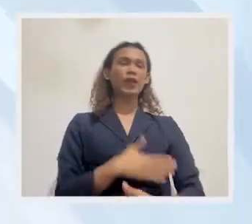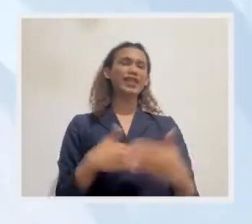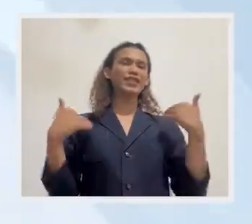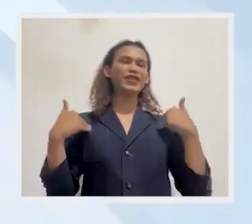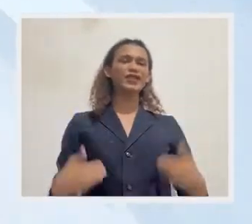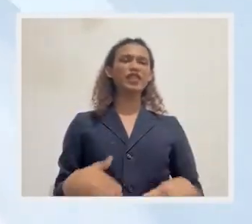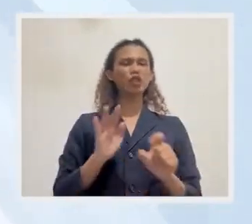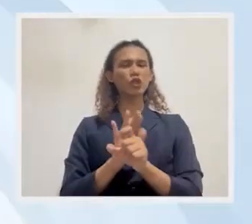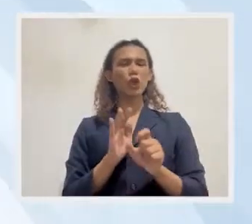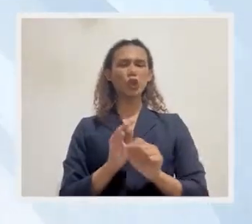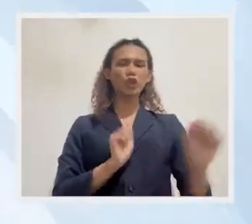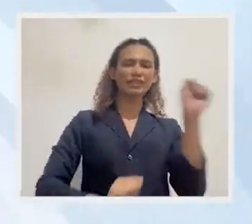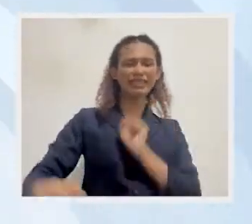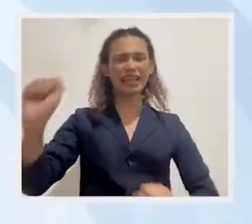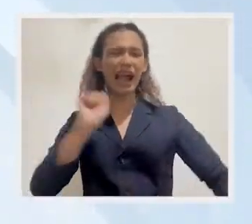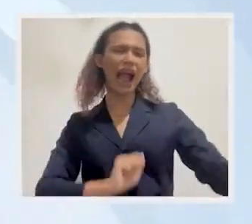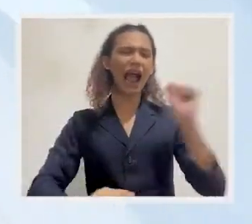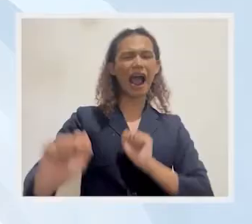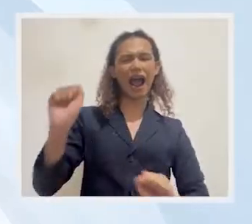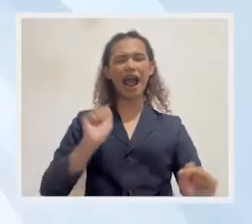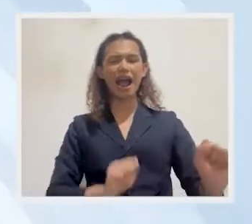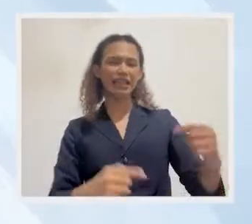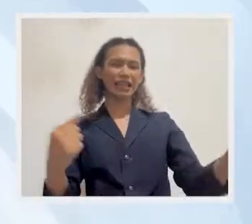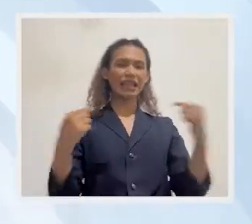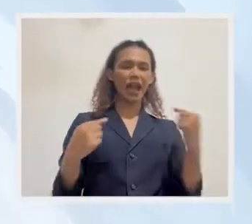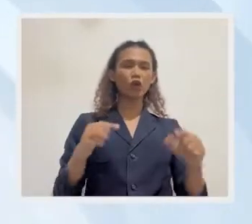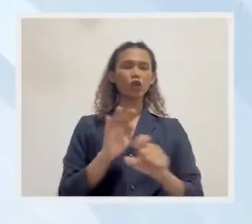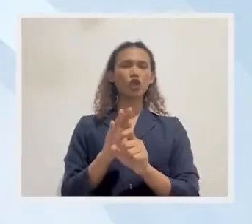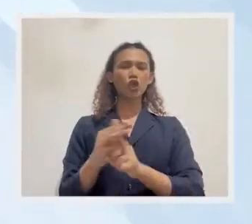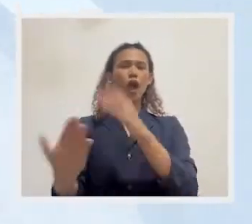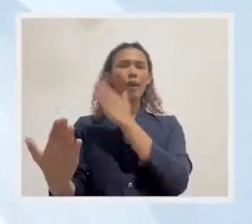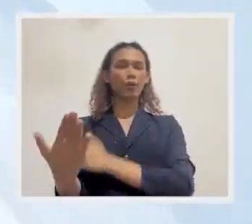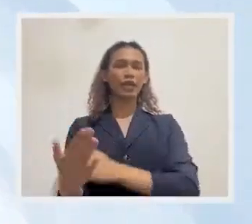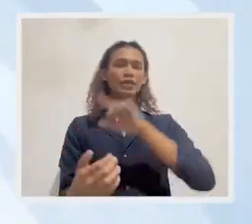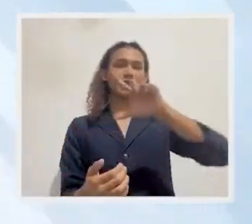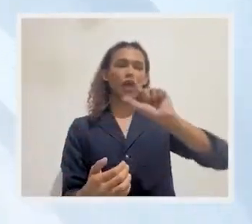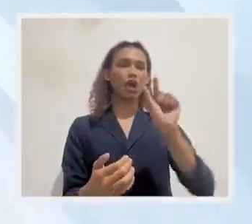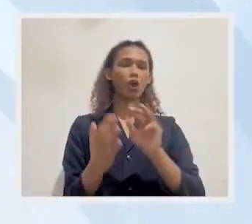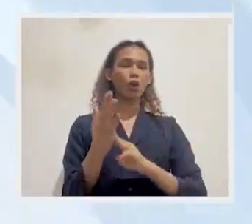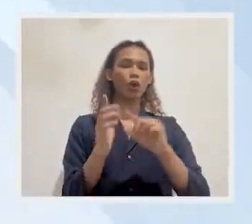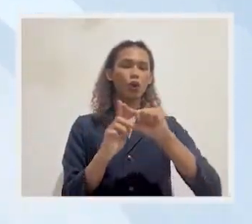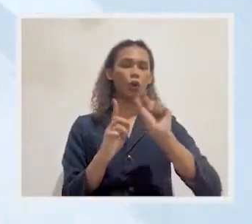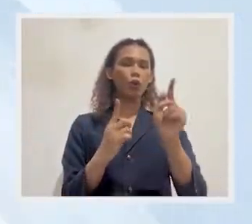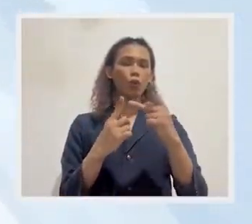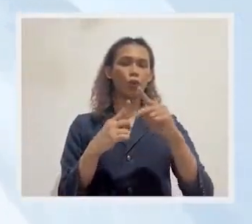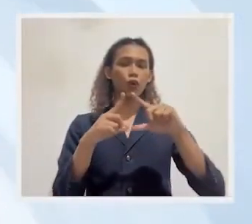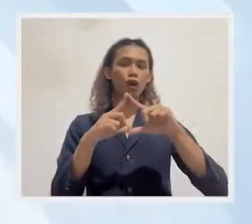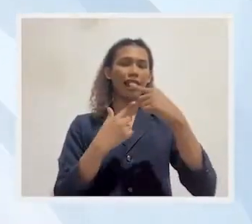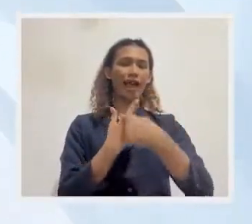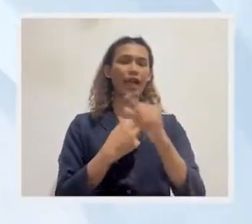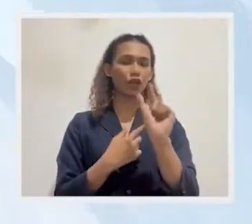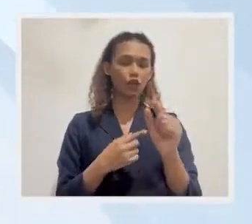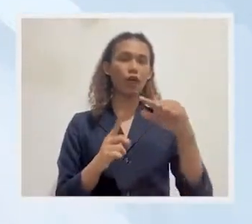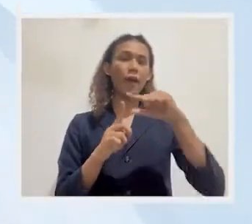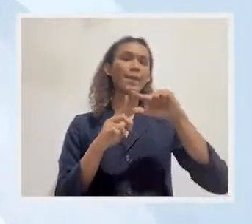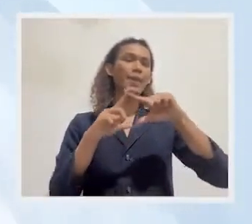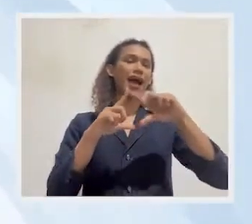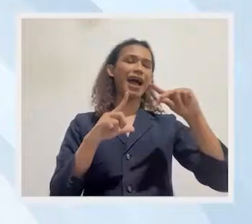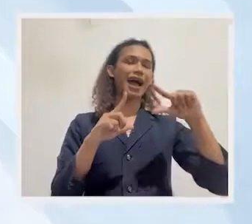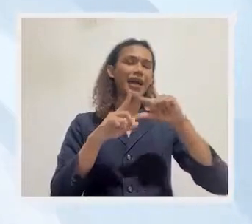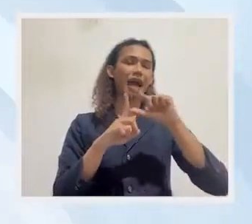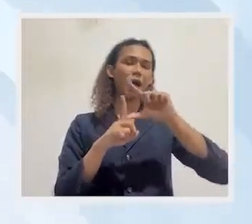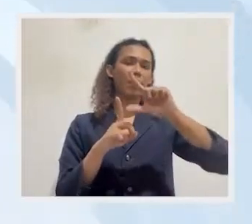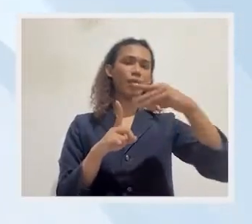adalah terganggunya fungsi gerak, antara lain amputasi, lumpuh layu atau kaku, paraplegi,